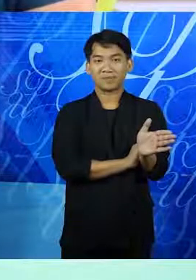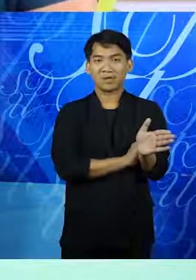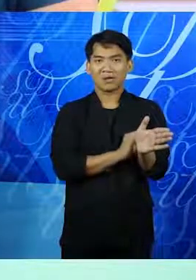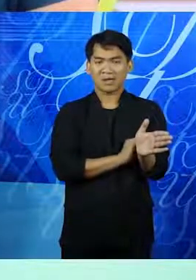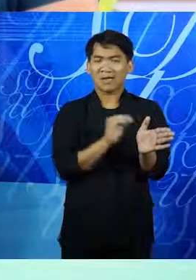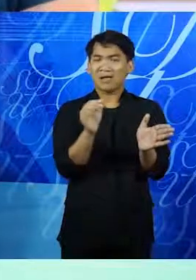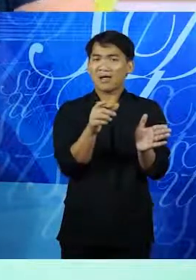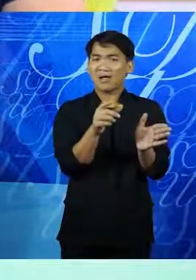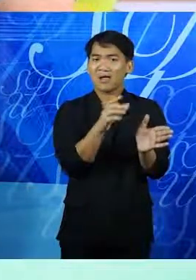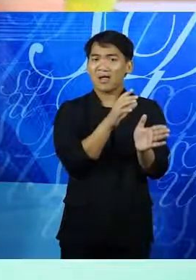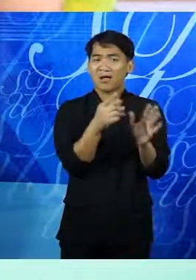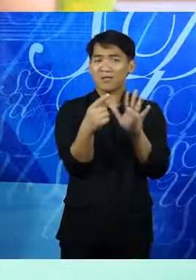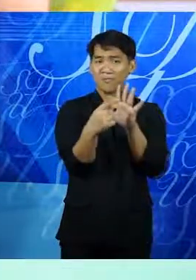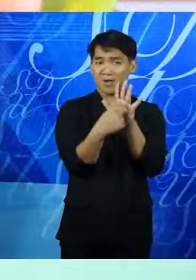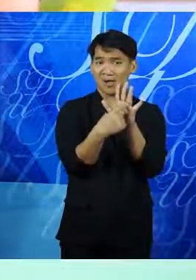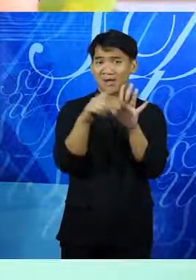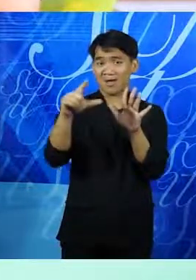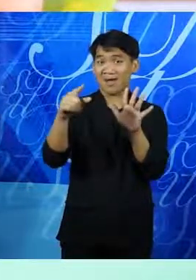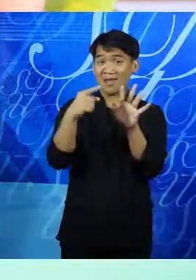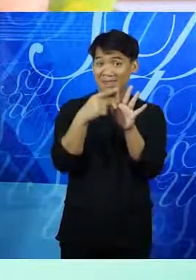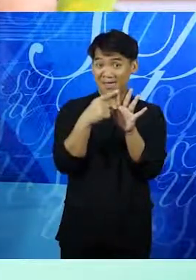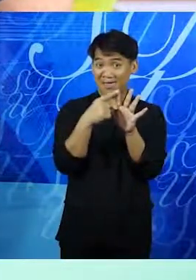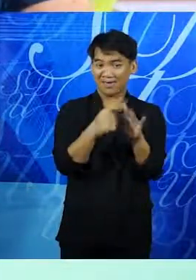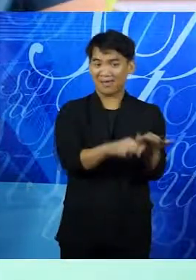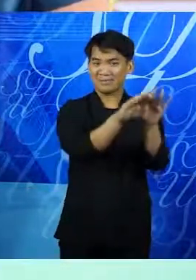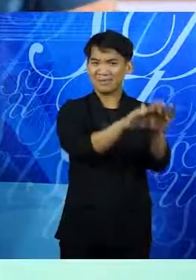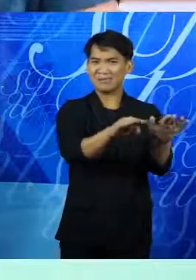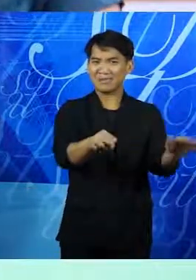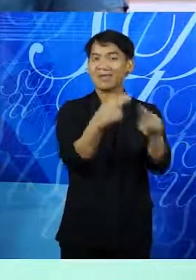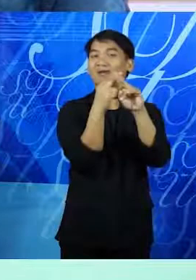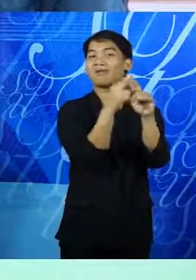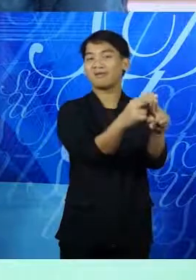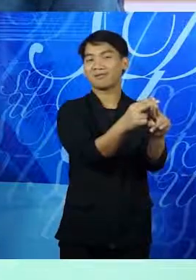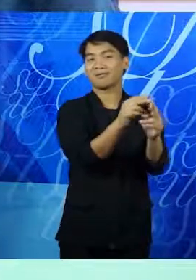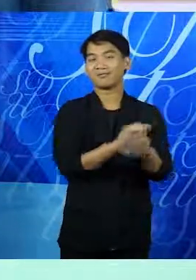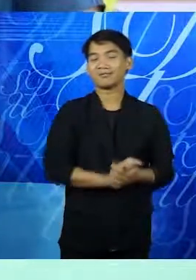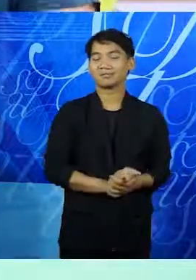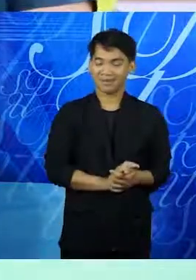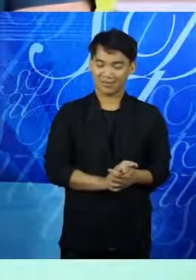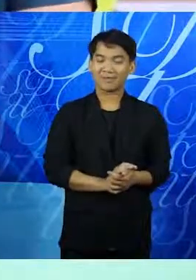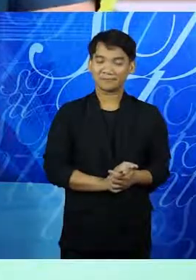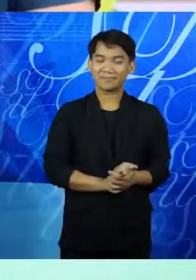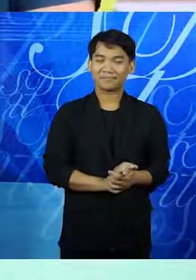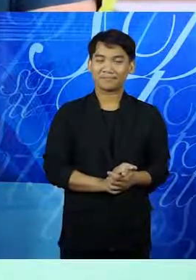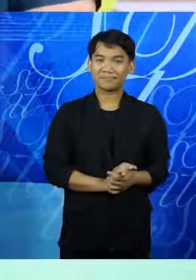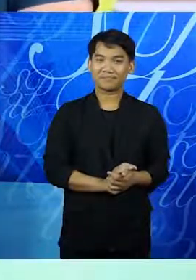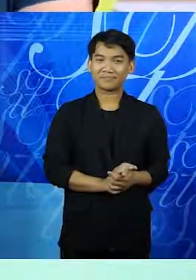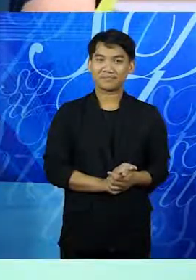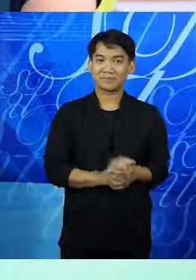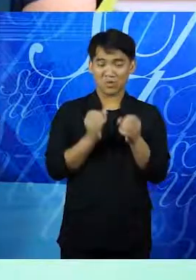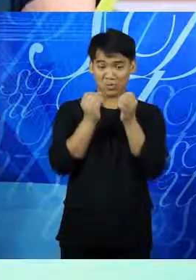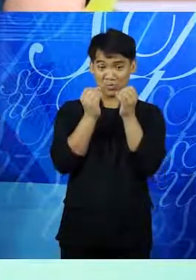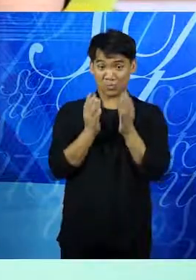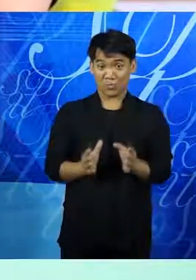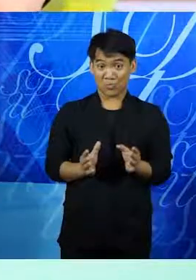ำว่าและเนี่ยนะคะเด็กก็จะหยิบเองนะคะเดี๋ยวขั้นตอนนี้ก็จะเห็นว่าเด็กก็จะหยิบคำว่าและเองพ